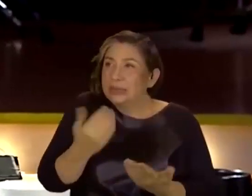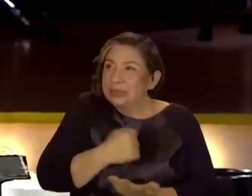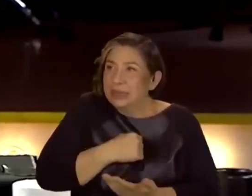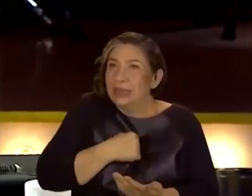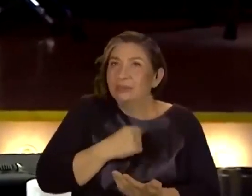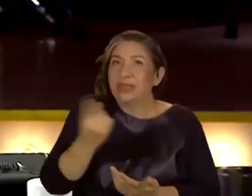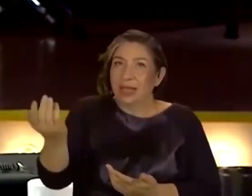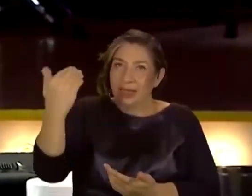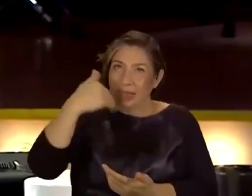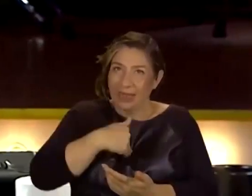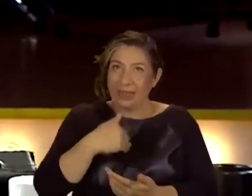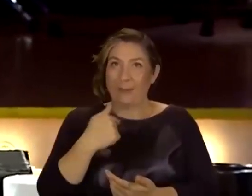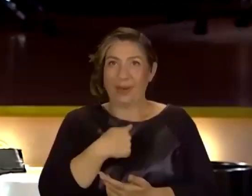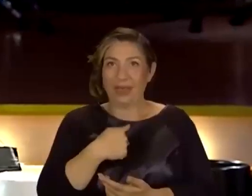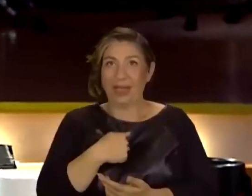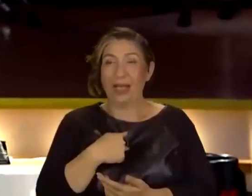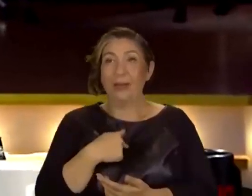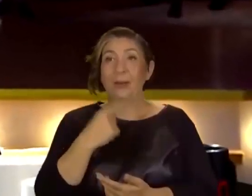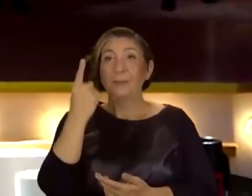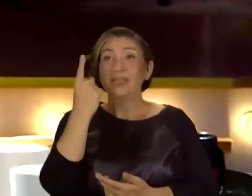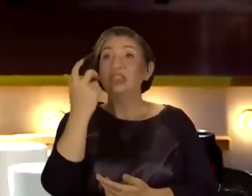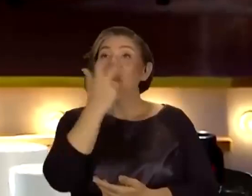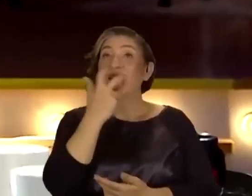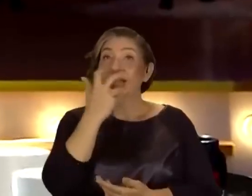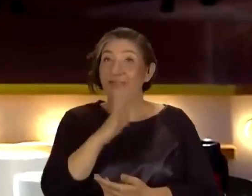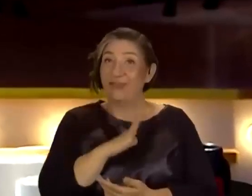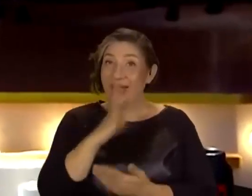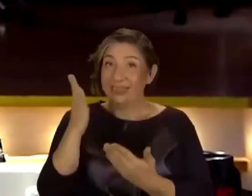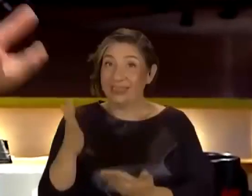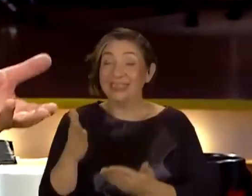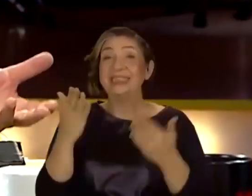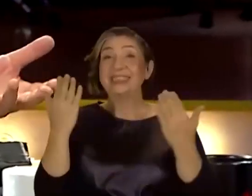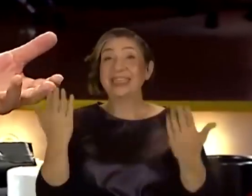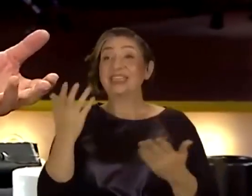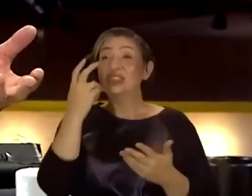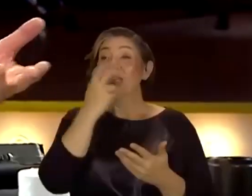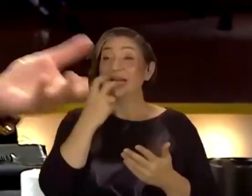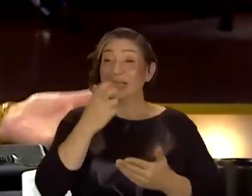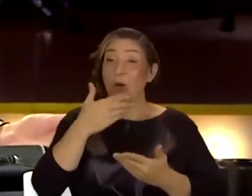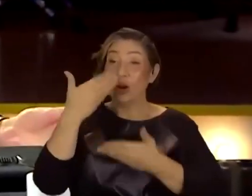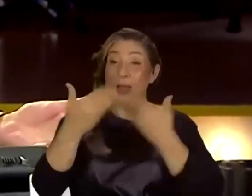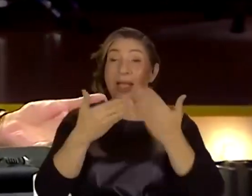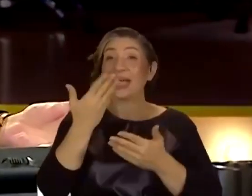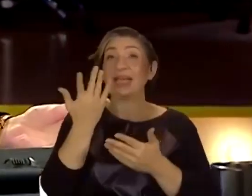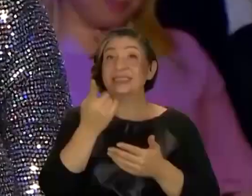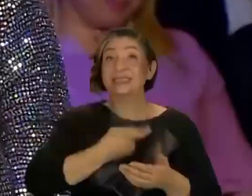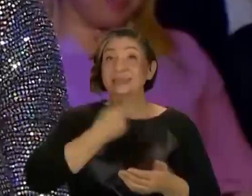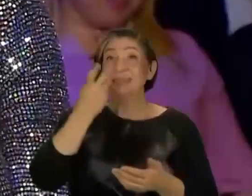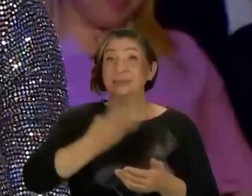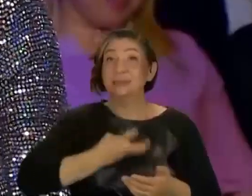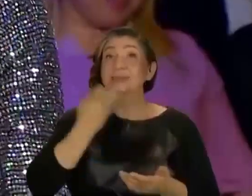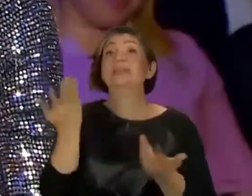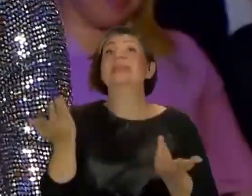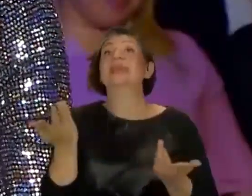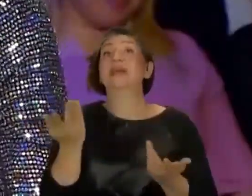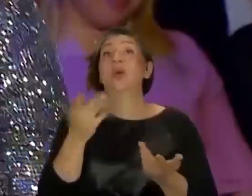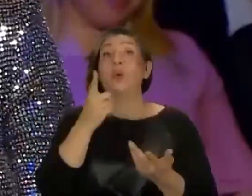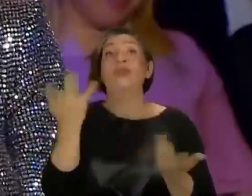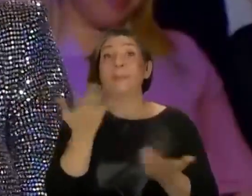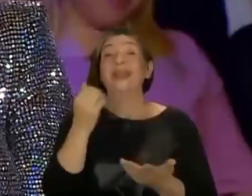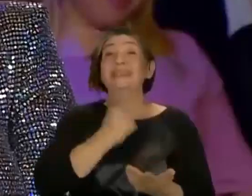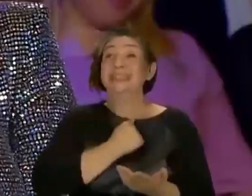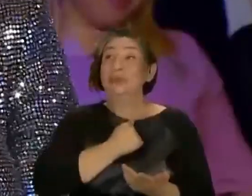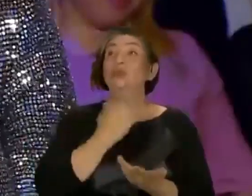sıkılayım? Bana geldiğinde bir tane şarkın vardı. Hı-hı. Zaten şarkından bahsetmek kaç saat sürer ki? Ya hayır onda